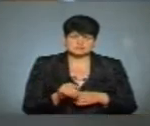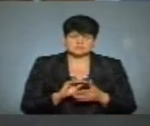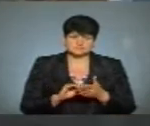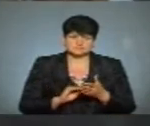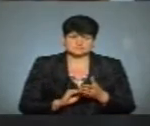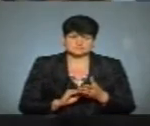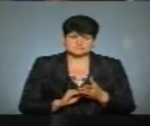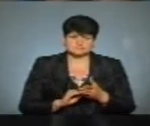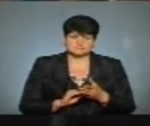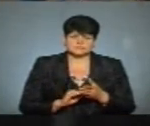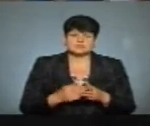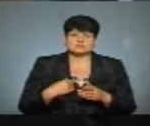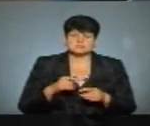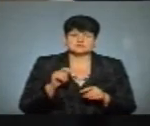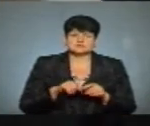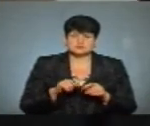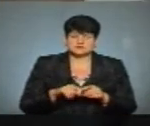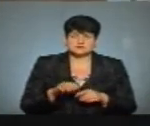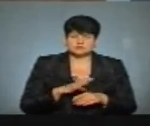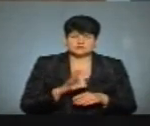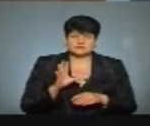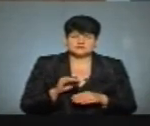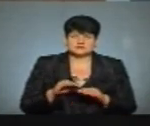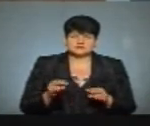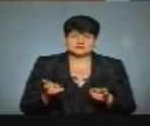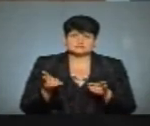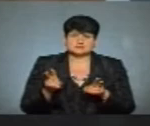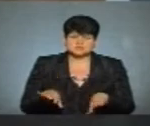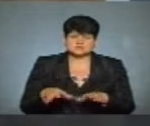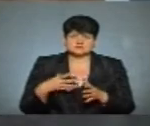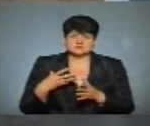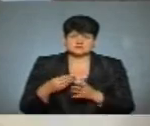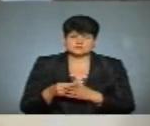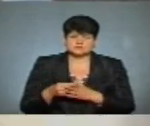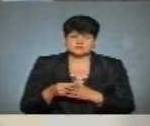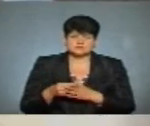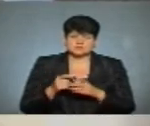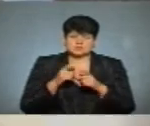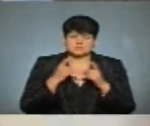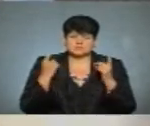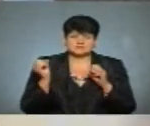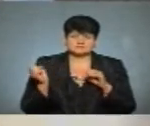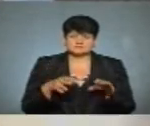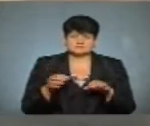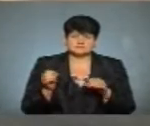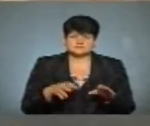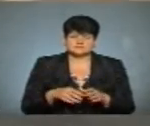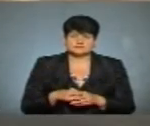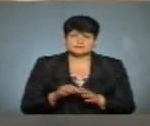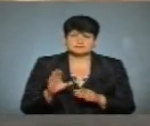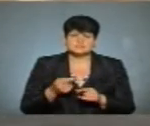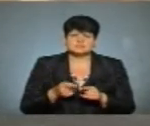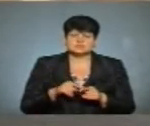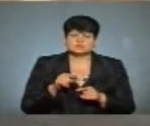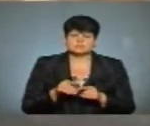дописали. Закінчилося у нас тестування, всі діти, які виходили, залишили свої маски в корзину, в урну, після чого